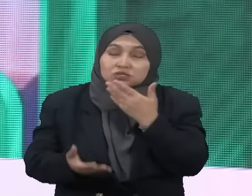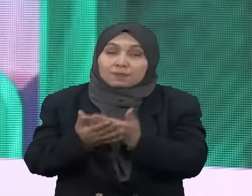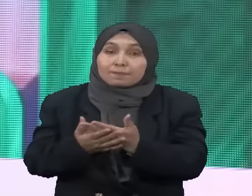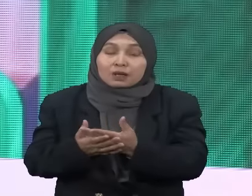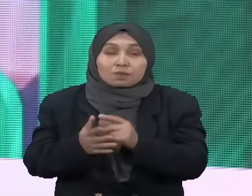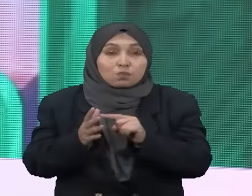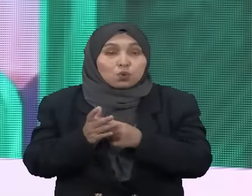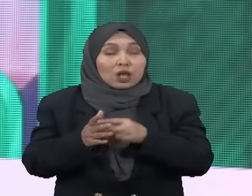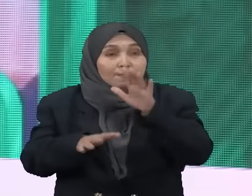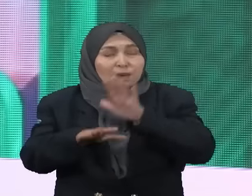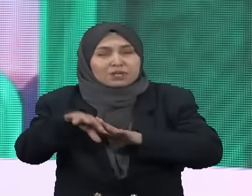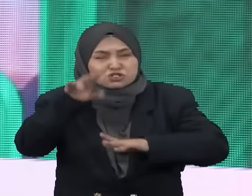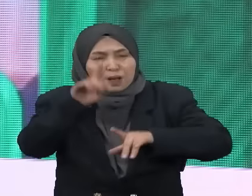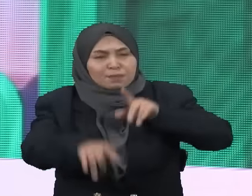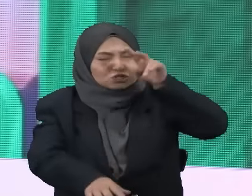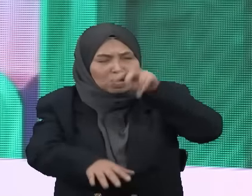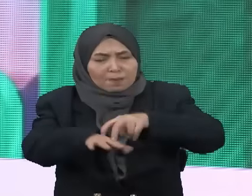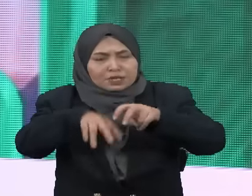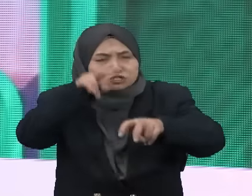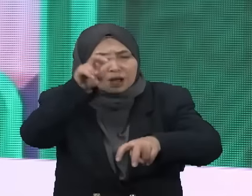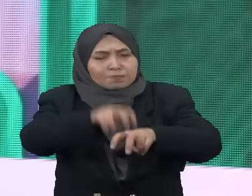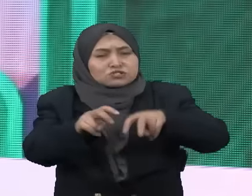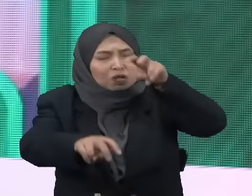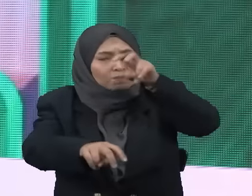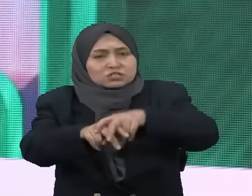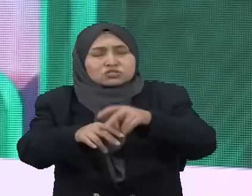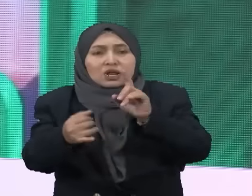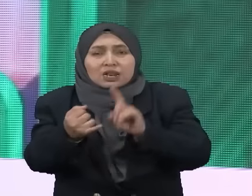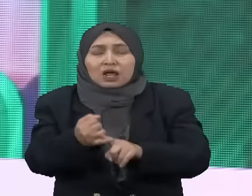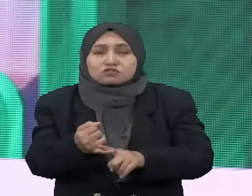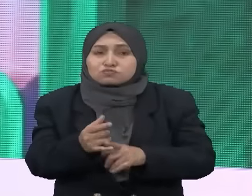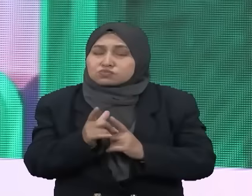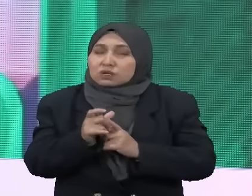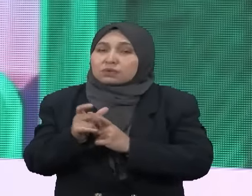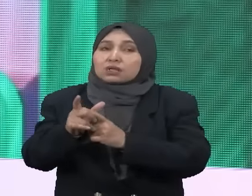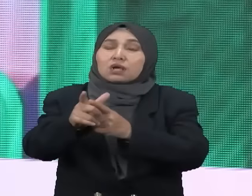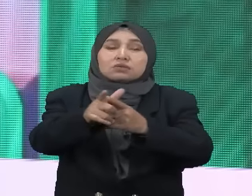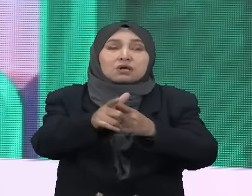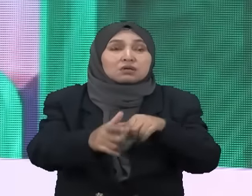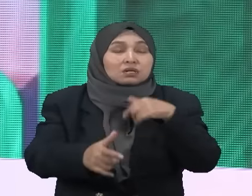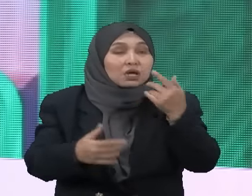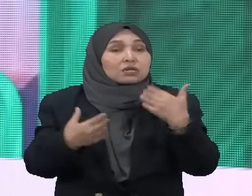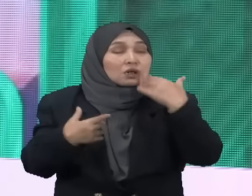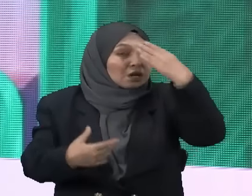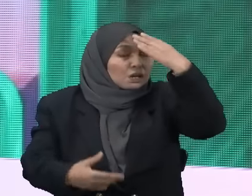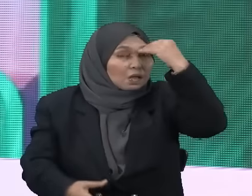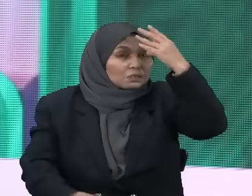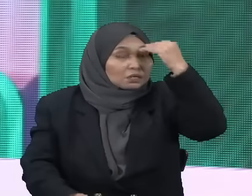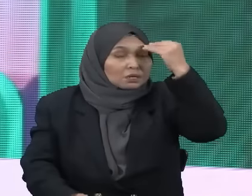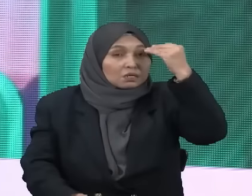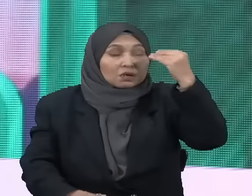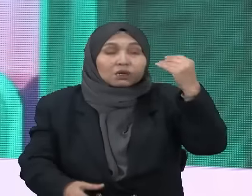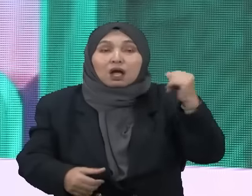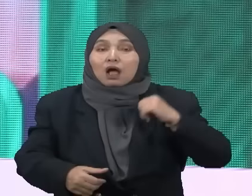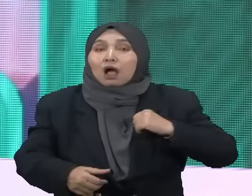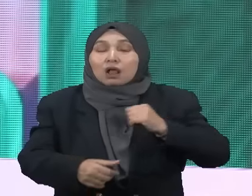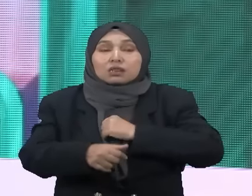mula berpijak-pijak antara satu sama lain. Akhirnya mereka lari, mereka kata ada lelaki ahli sihir